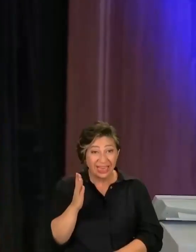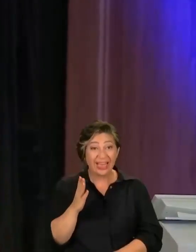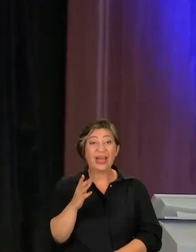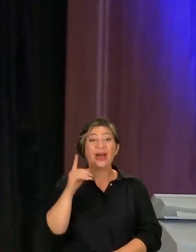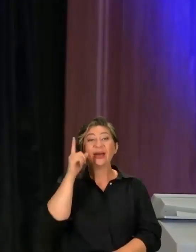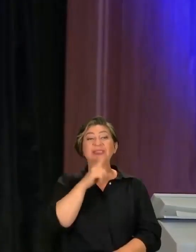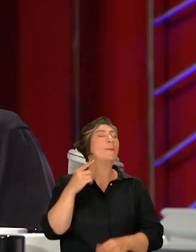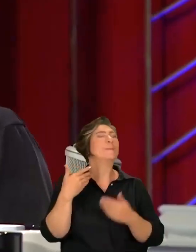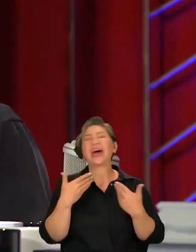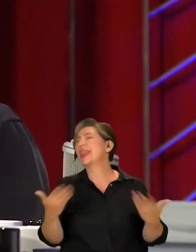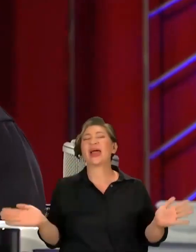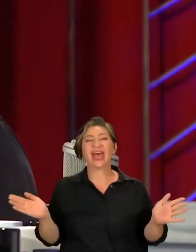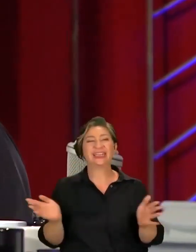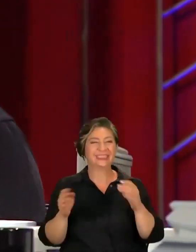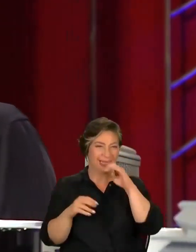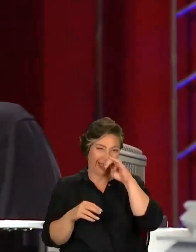Bayılıyorlar.